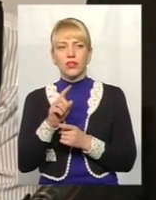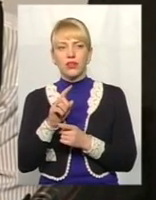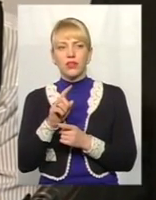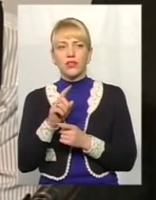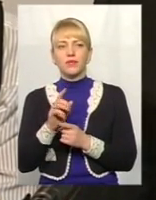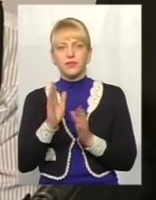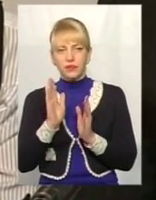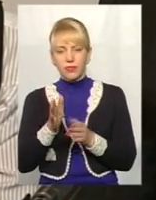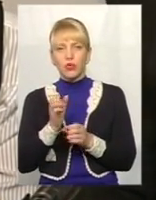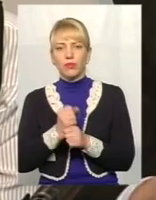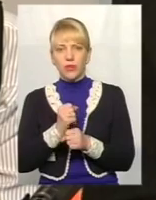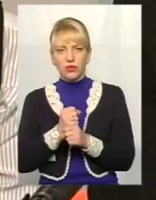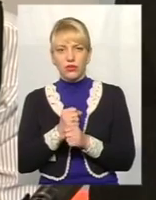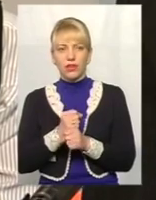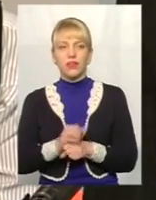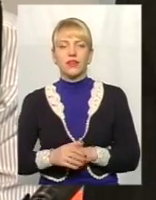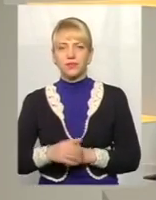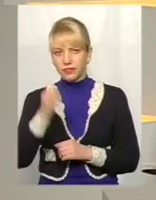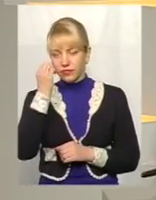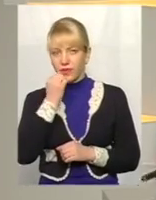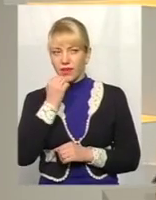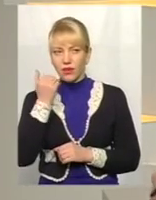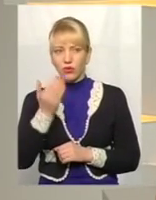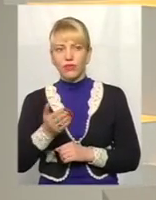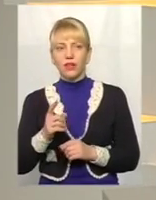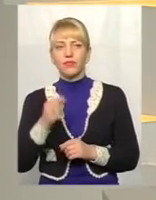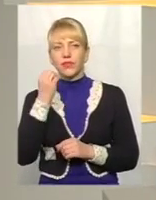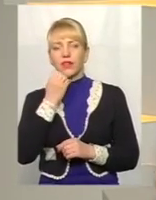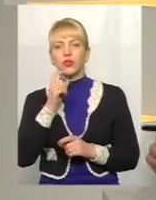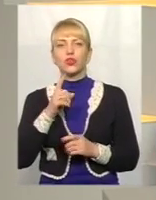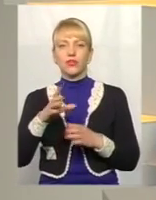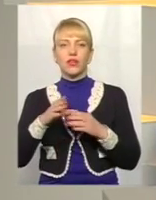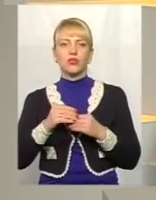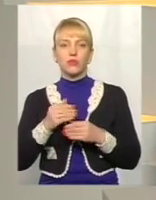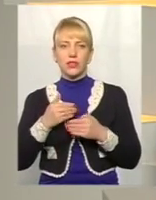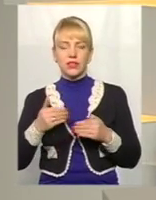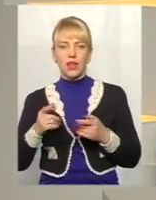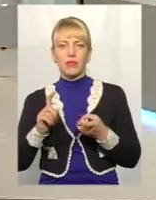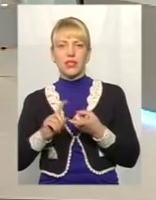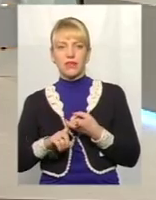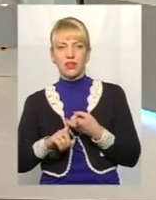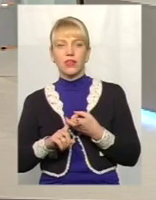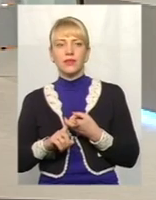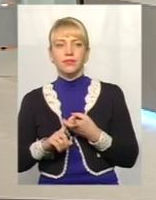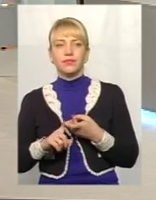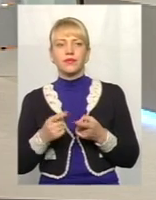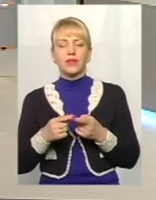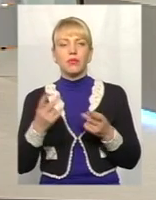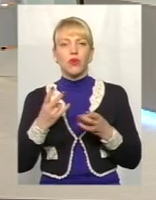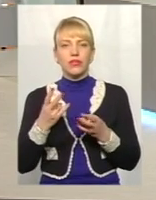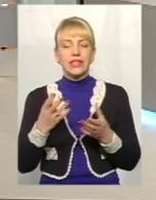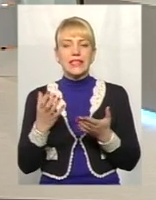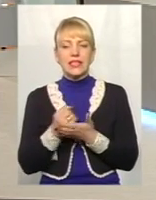І будемо працювати. Так. Дякуємо вам, дякуємо, що ви з нами на зв'язку. Там повинно знайти свої сторінки